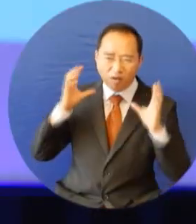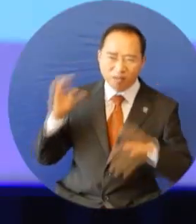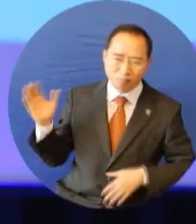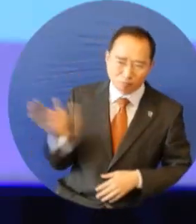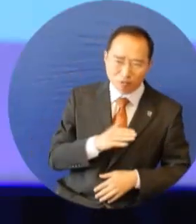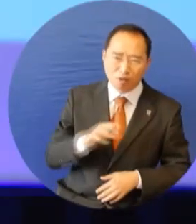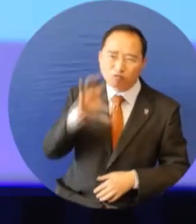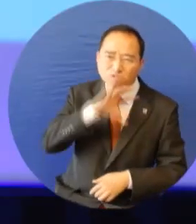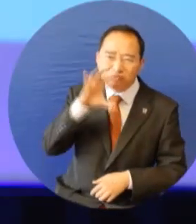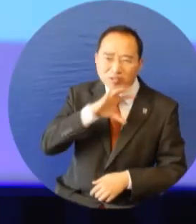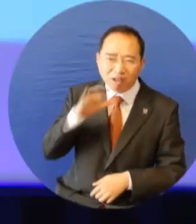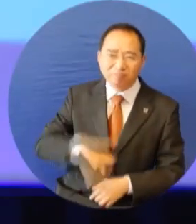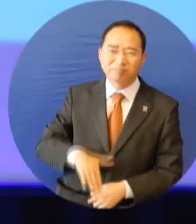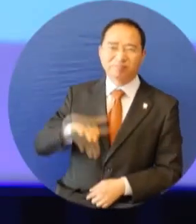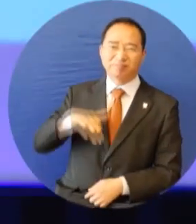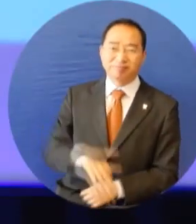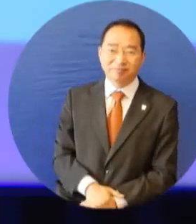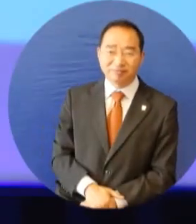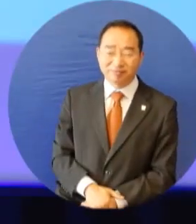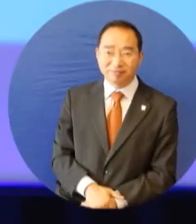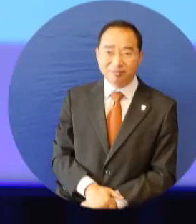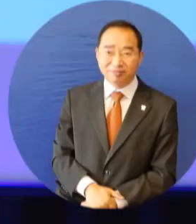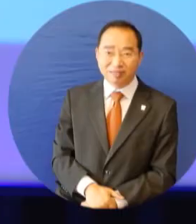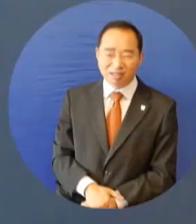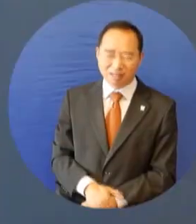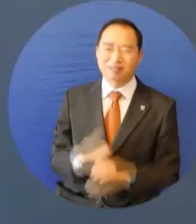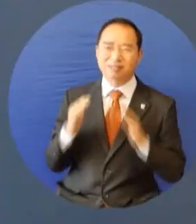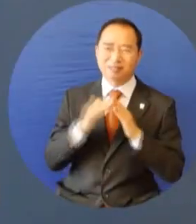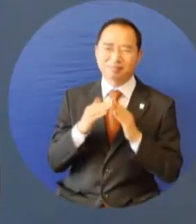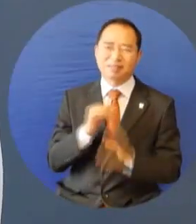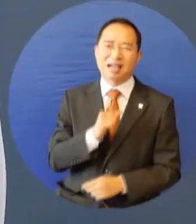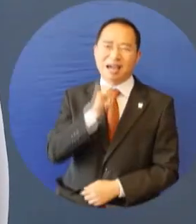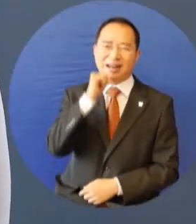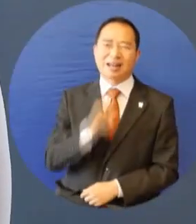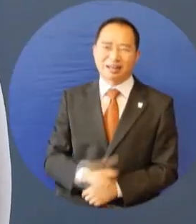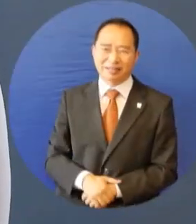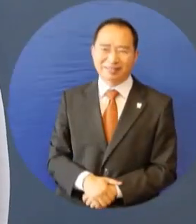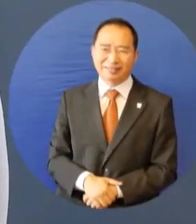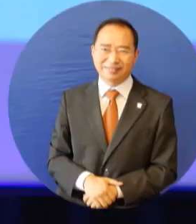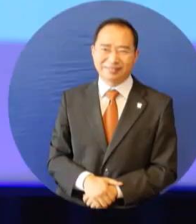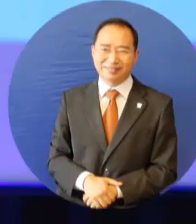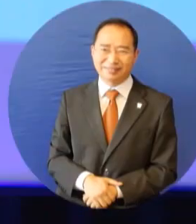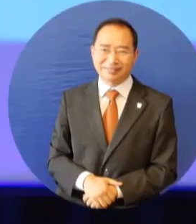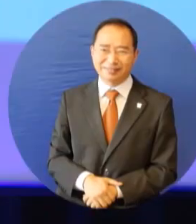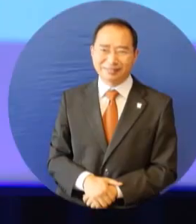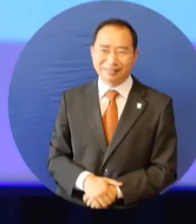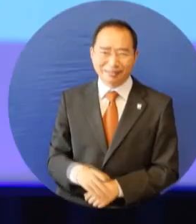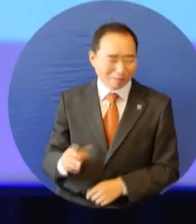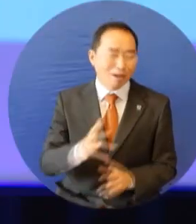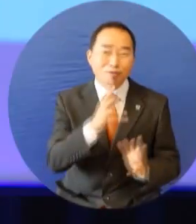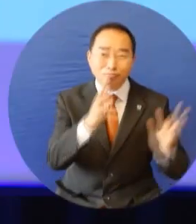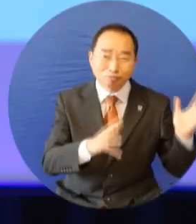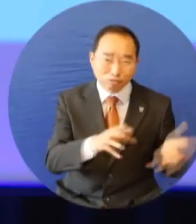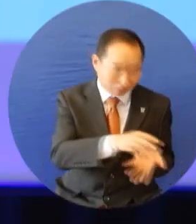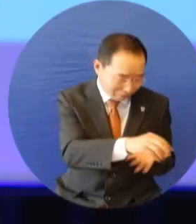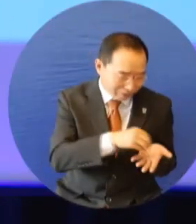네네. 저는 어릴 때부터 훈련했습니다. 어릴 때부터요? 네. 살림이